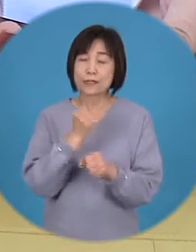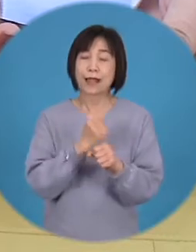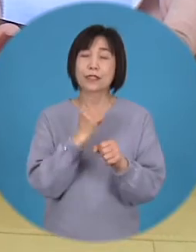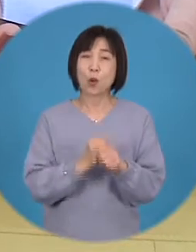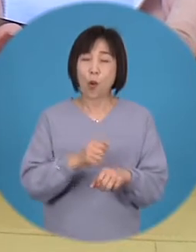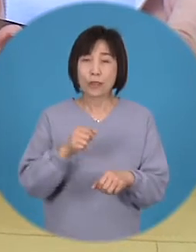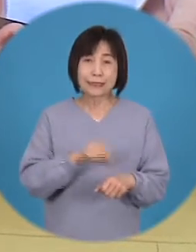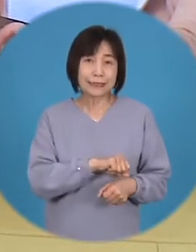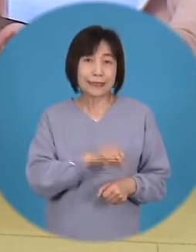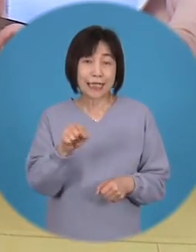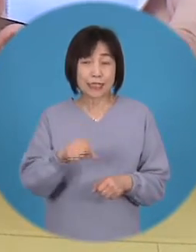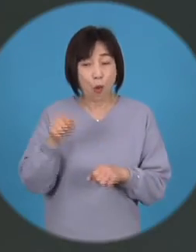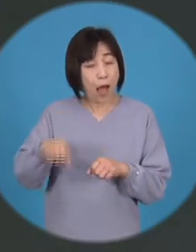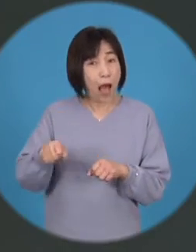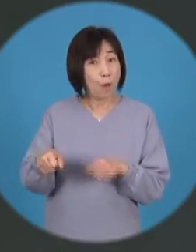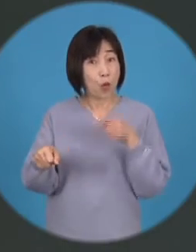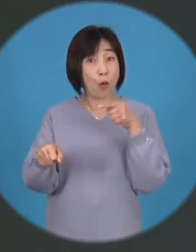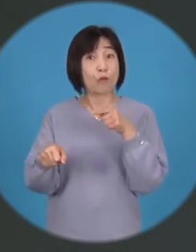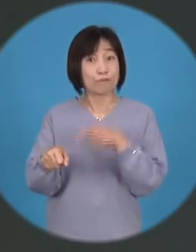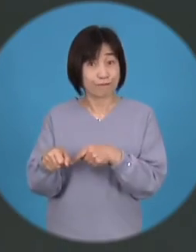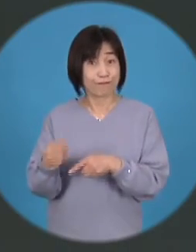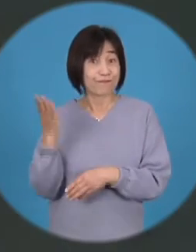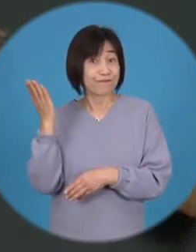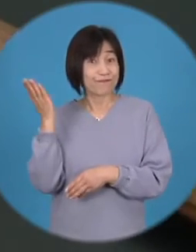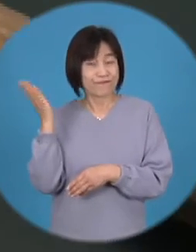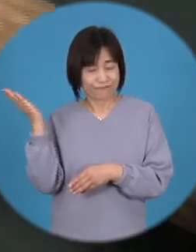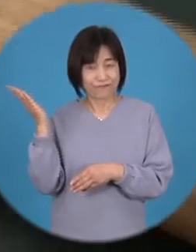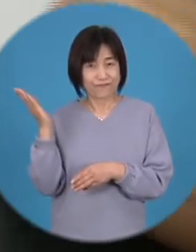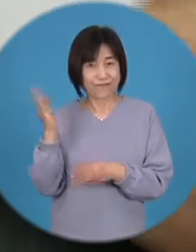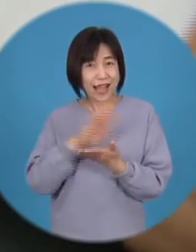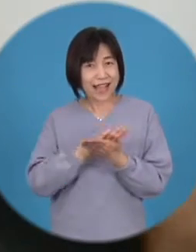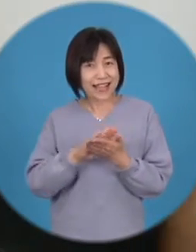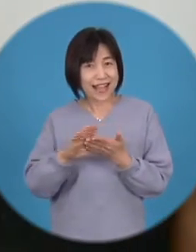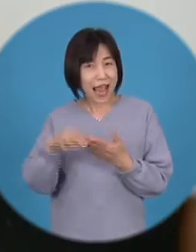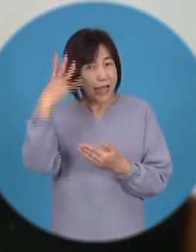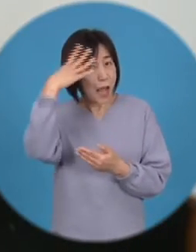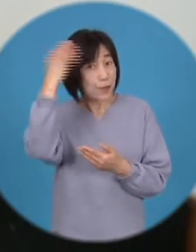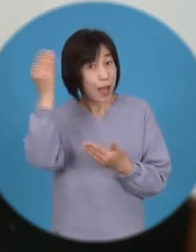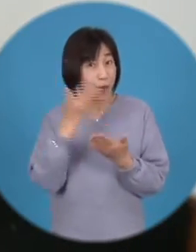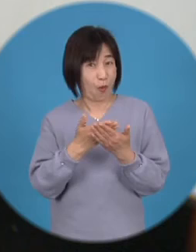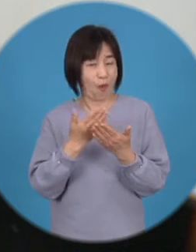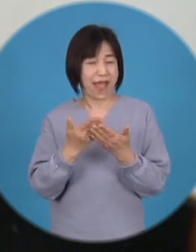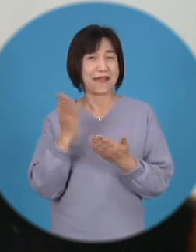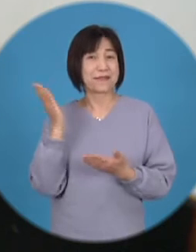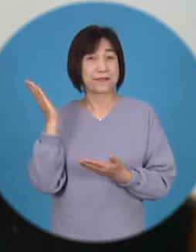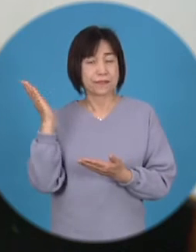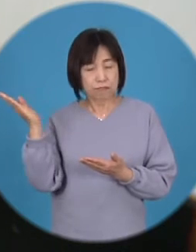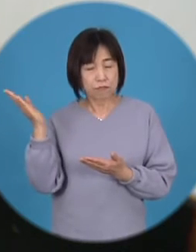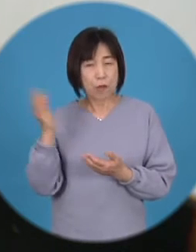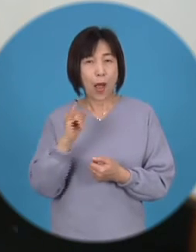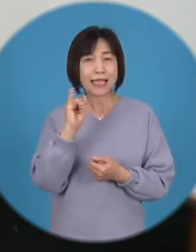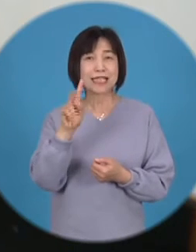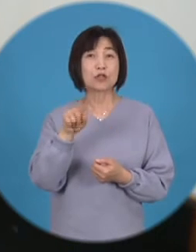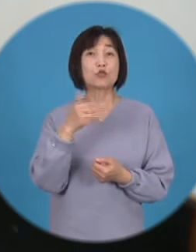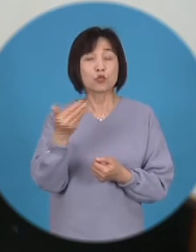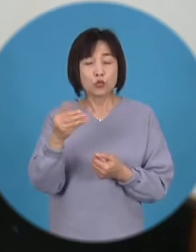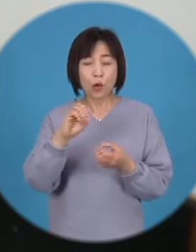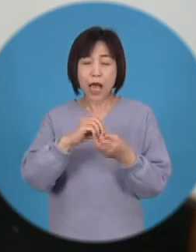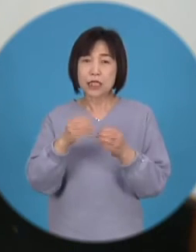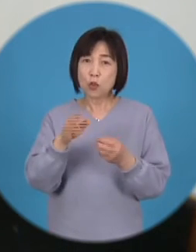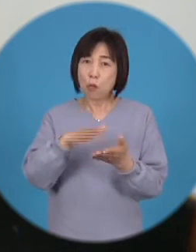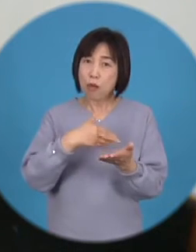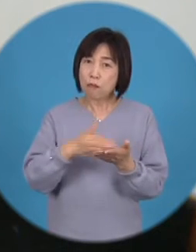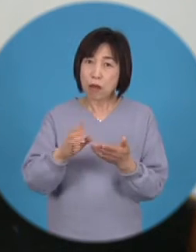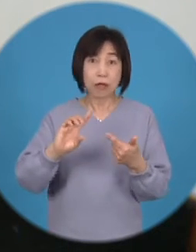関の刃物です。綺麗に刃に描かれた水面のイラスト、実はインクなどの着色剤を使わ